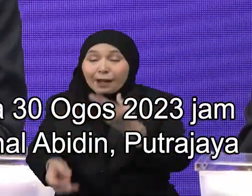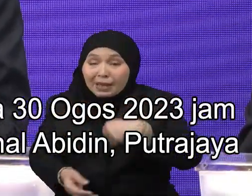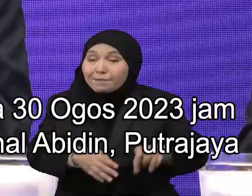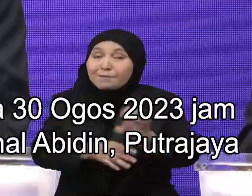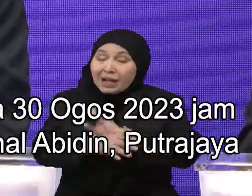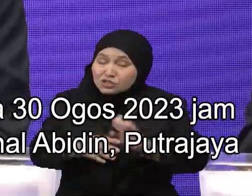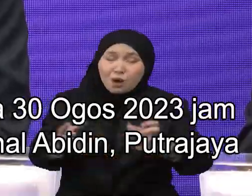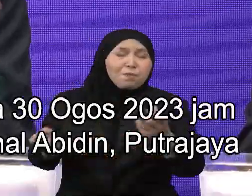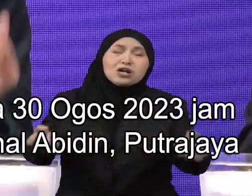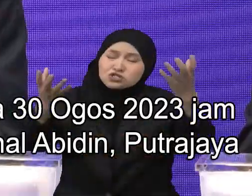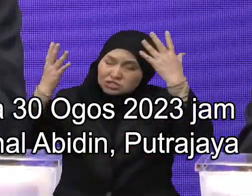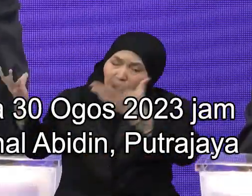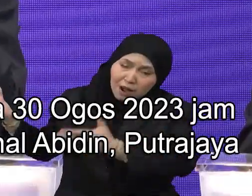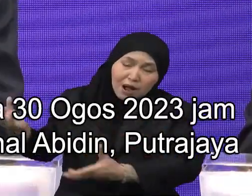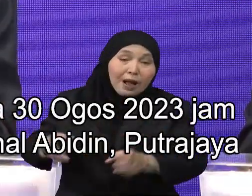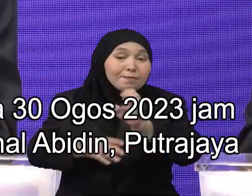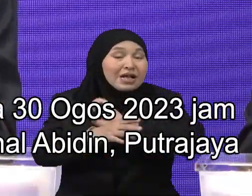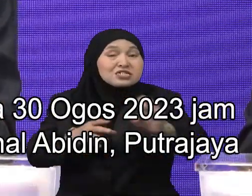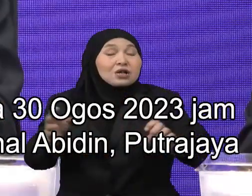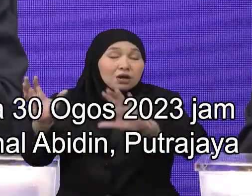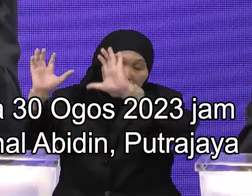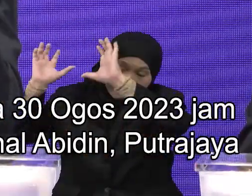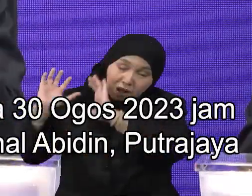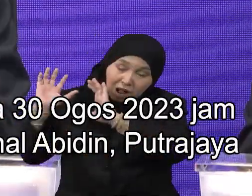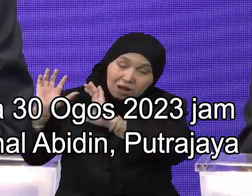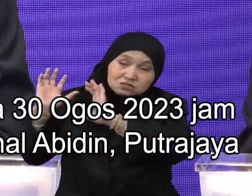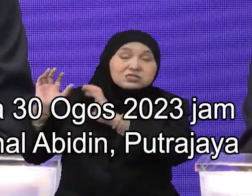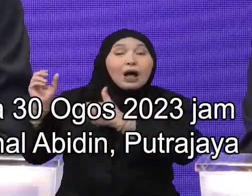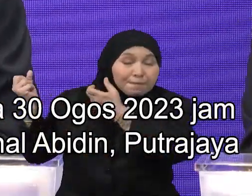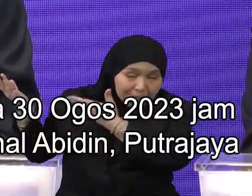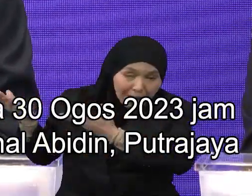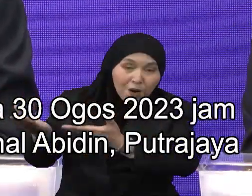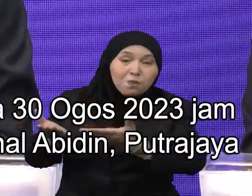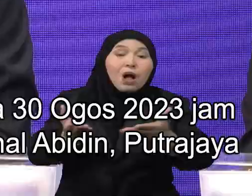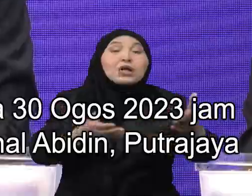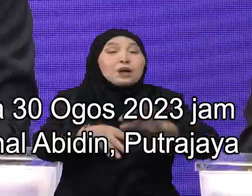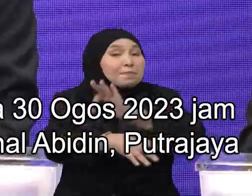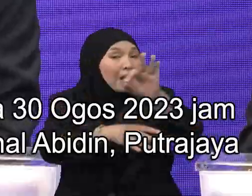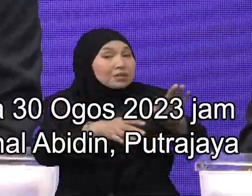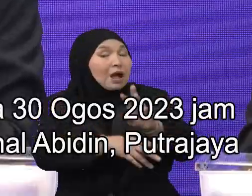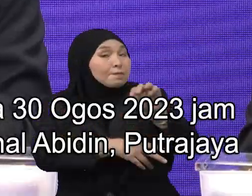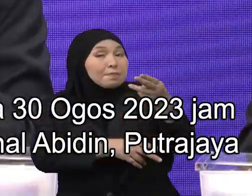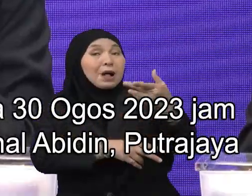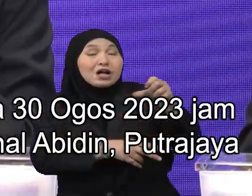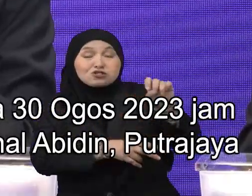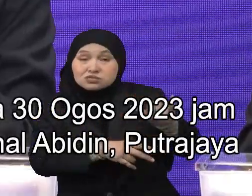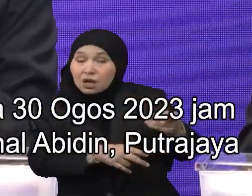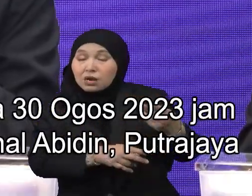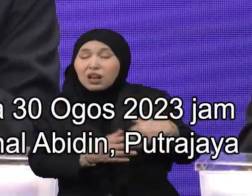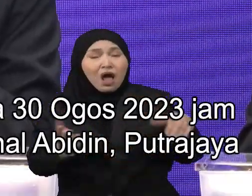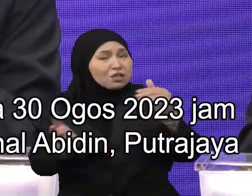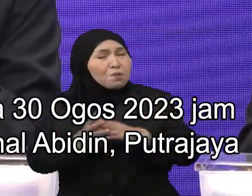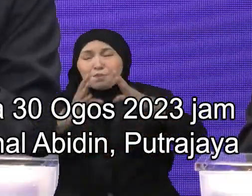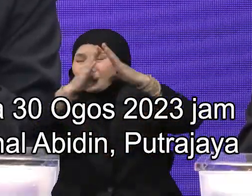yang begitu banyak maka emas itu akan dibebankan tadi dan di baut ke Padang pada masa jadi pendek kata semakin